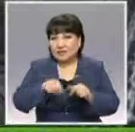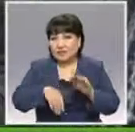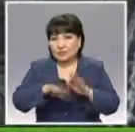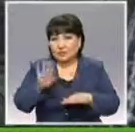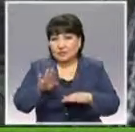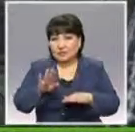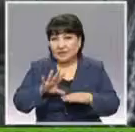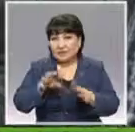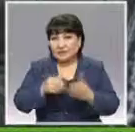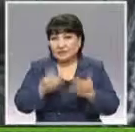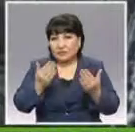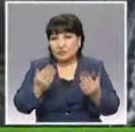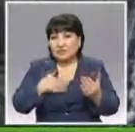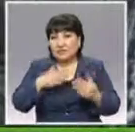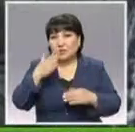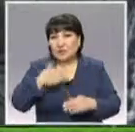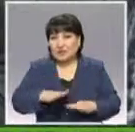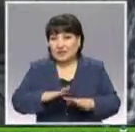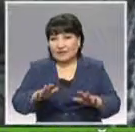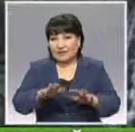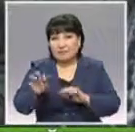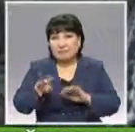сегодня нас не устраивает механизм